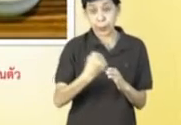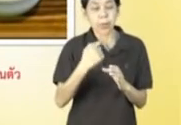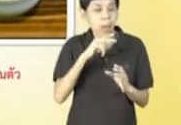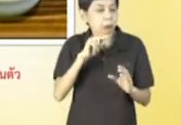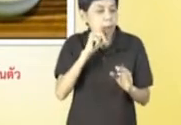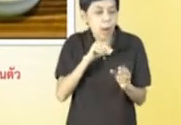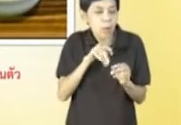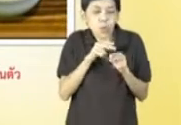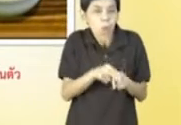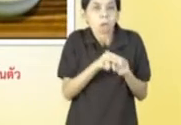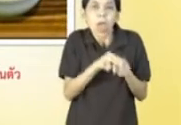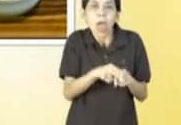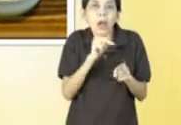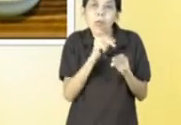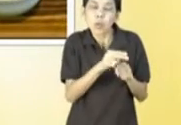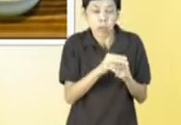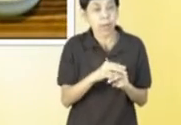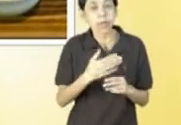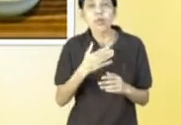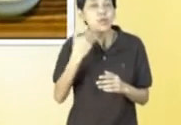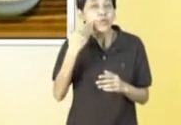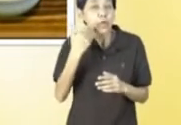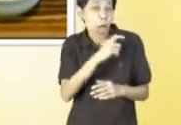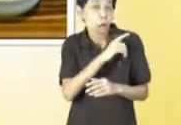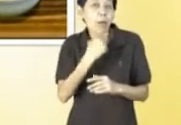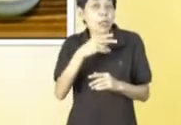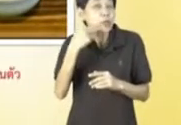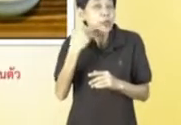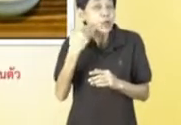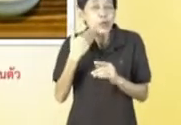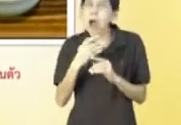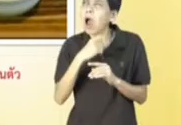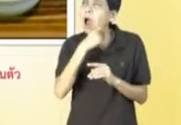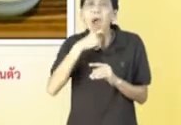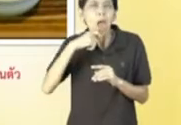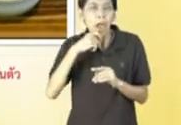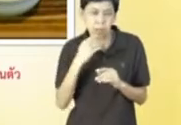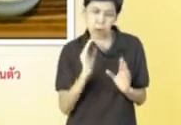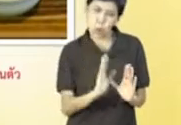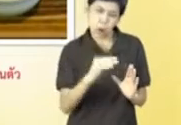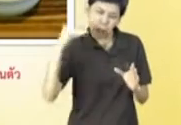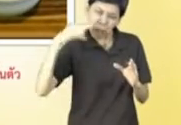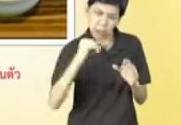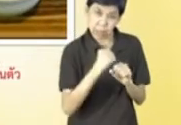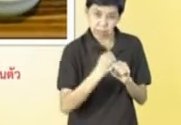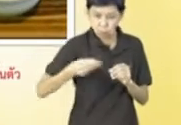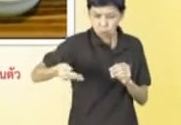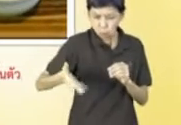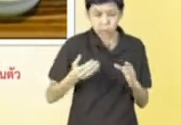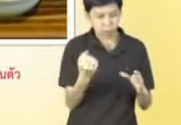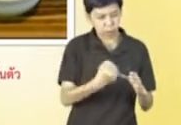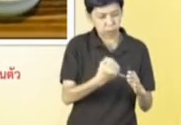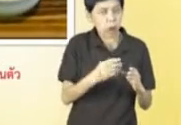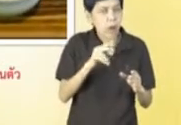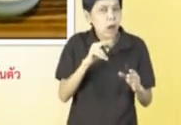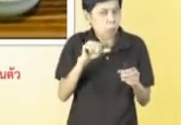จะมีน้ำมันอยู่ในตัวอยู่แล้วอย่างพริกแห้งเนี่ยนะฮะถ้าไปคั่วเนี่ยนานๆเนี่ยแล้วก็เอามาตำปุ๊บจะมีน้ำมันของพริกออก